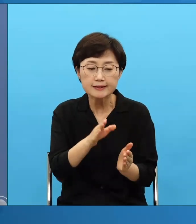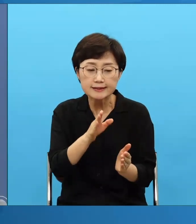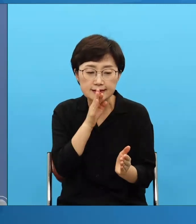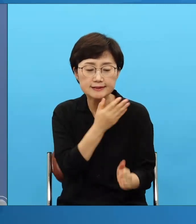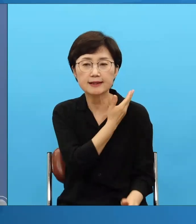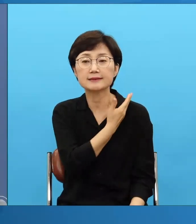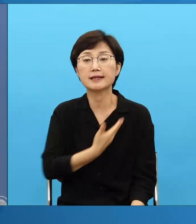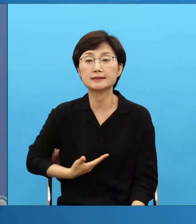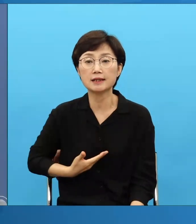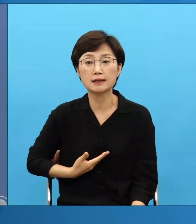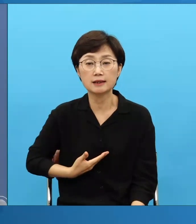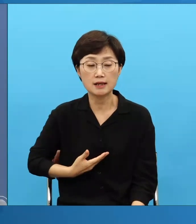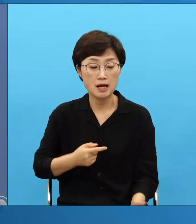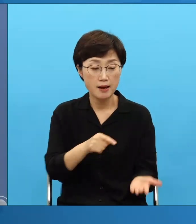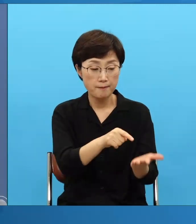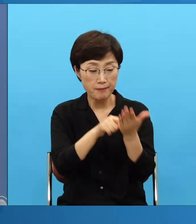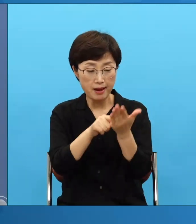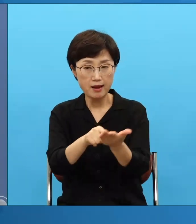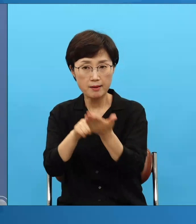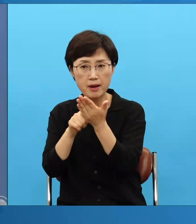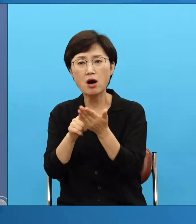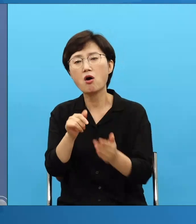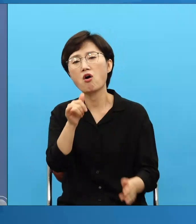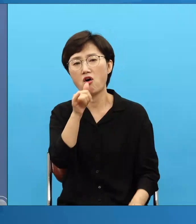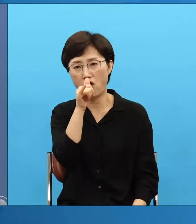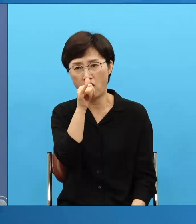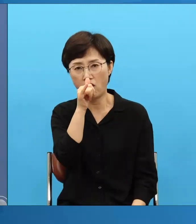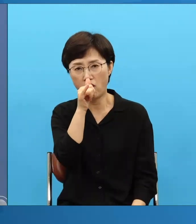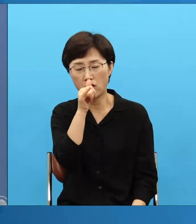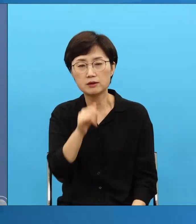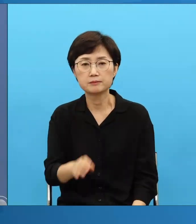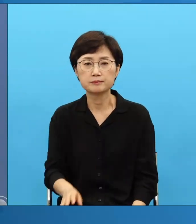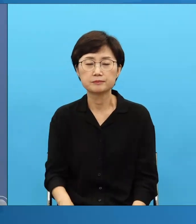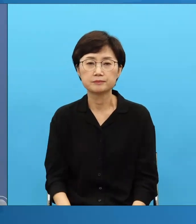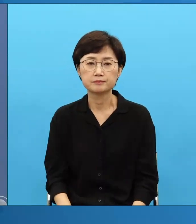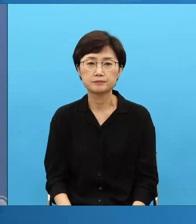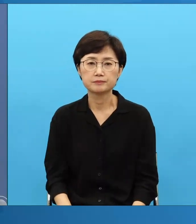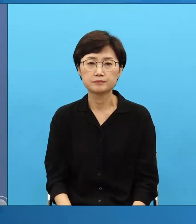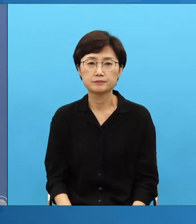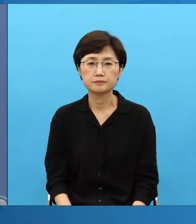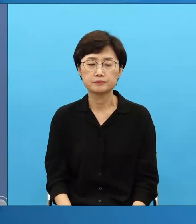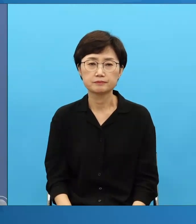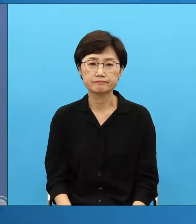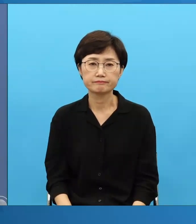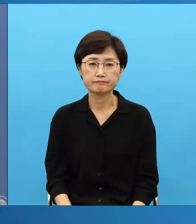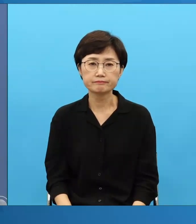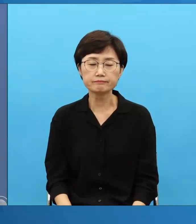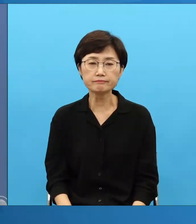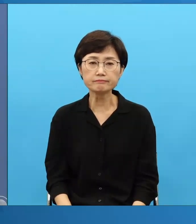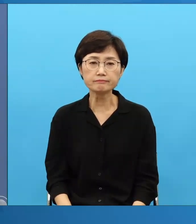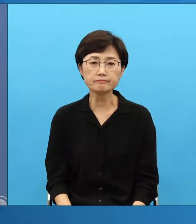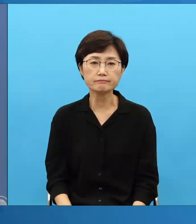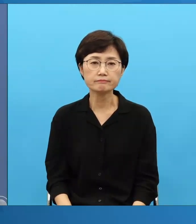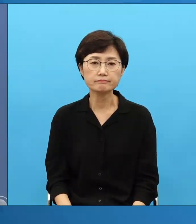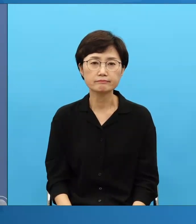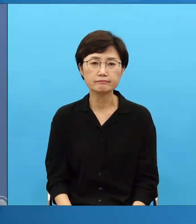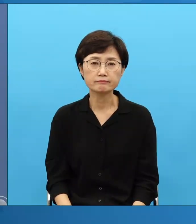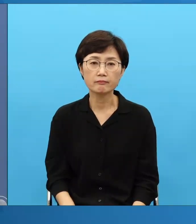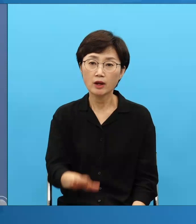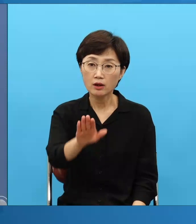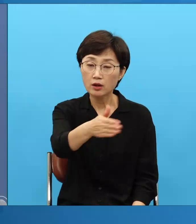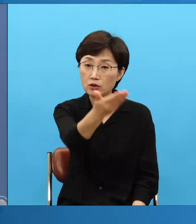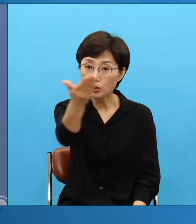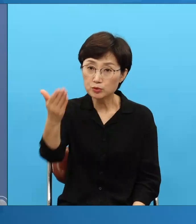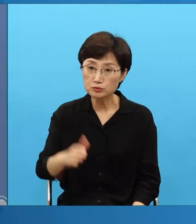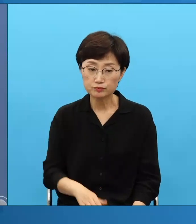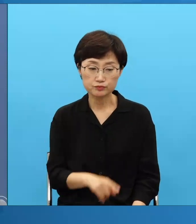And when we see that the nation was coming to turmoil as they became an idolatrous country, individuals like Obadiah and all these individuals arose. 어느 편에